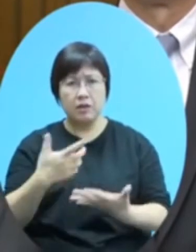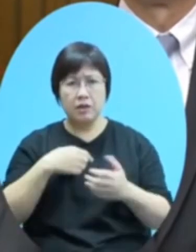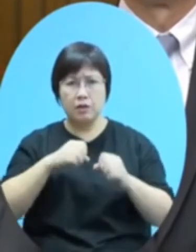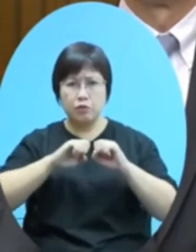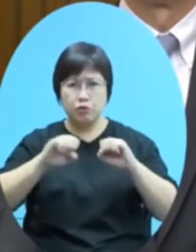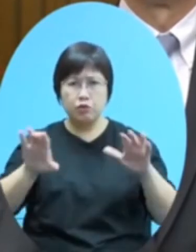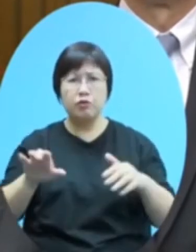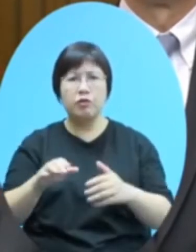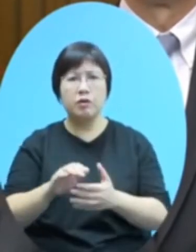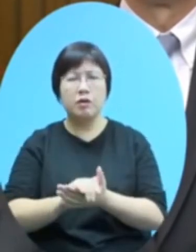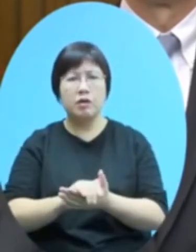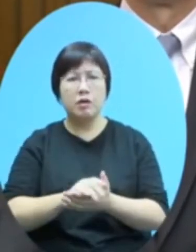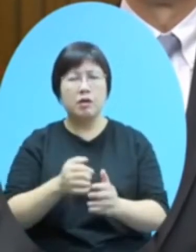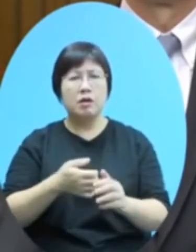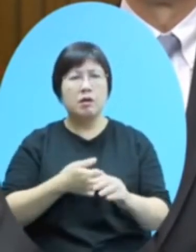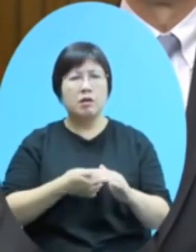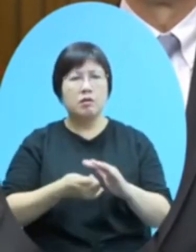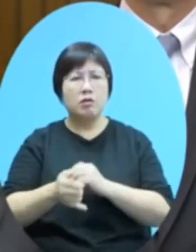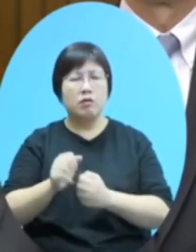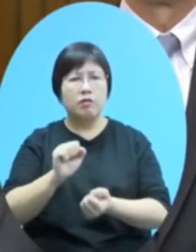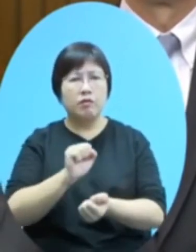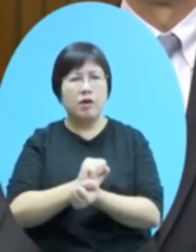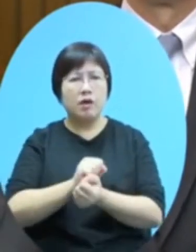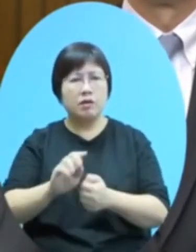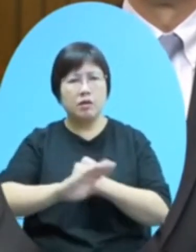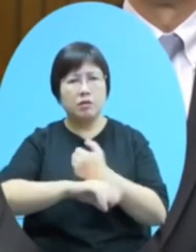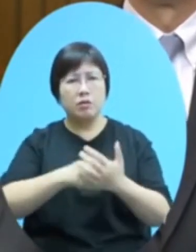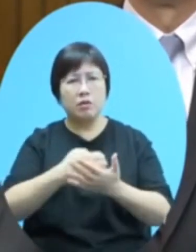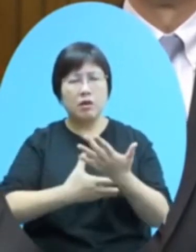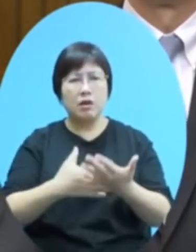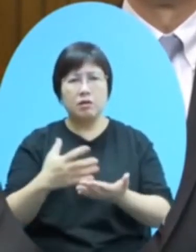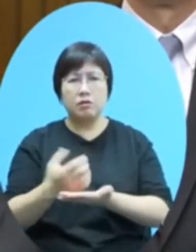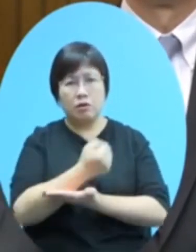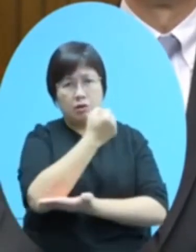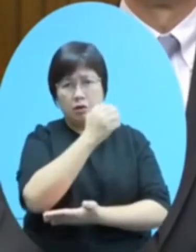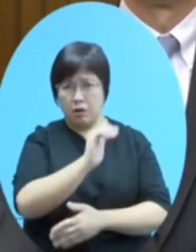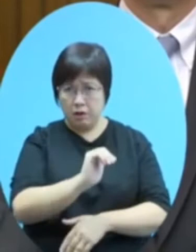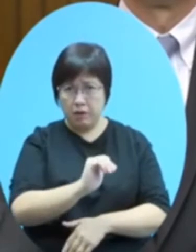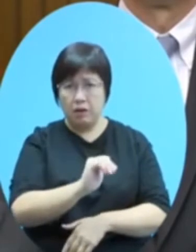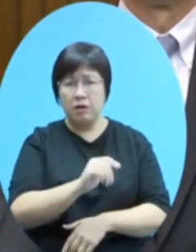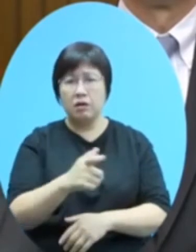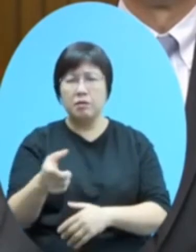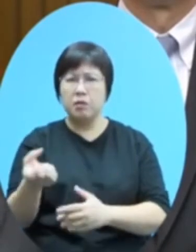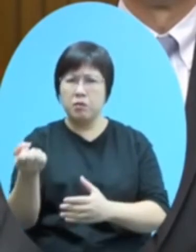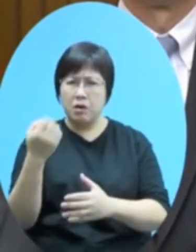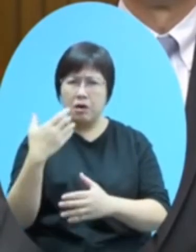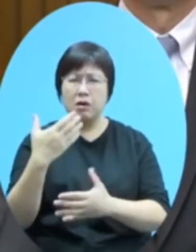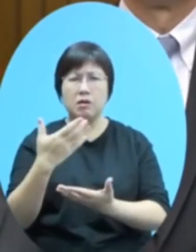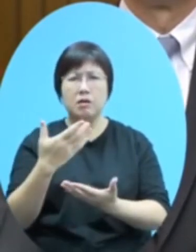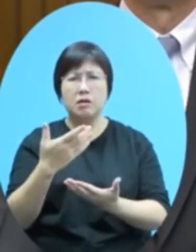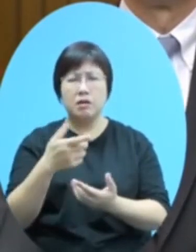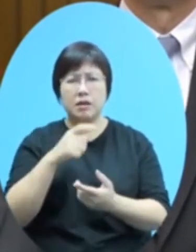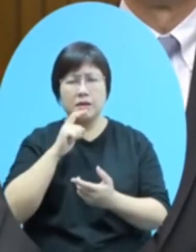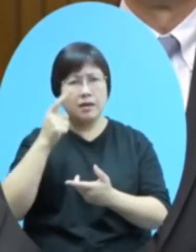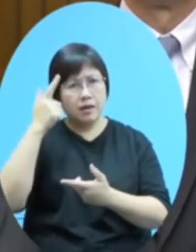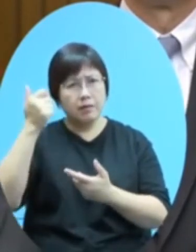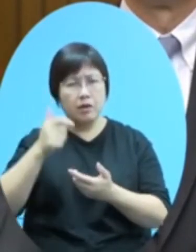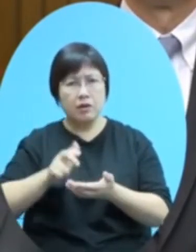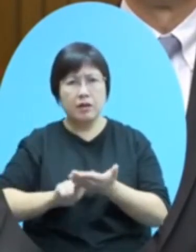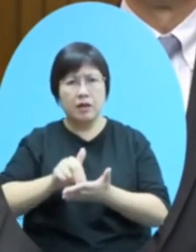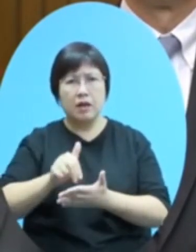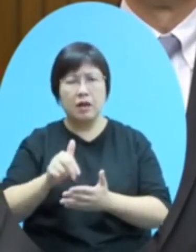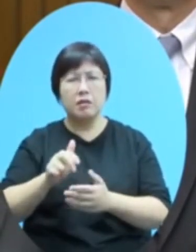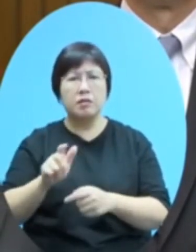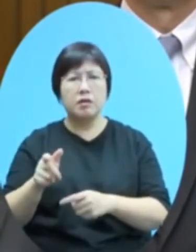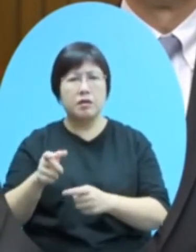撤回呢個即係逃犯條例修訂嘅草案咧？咁同埋可唔可以說服大家，即係而家有啲意見就話希望成立一個獨立調查委員會